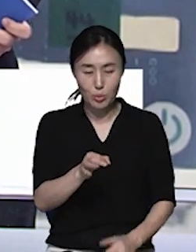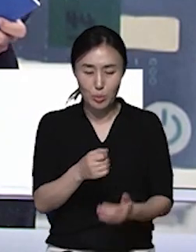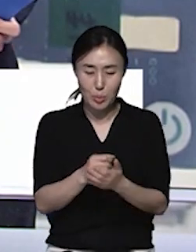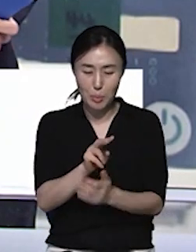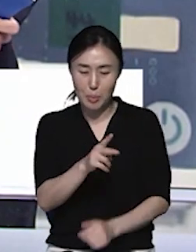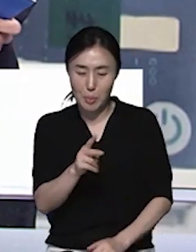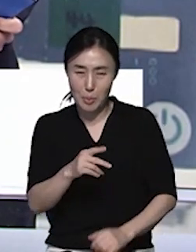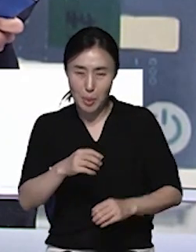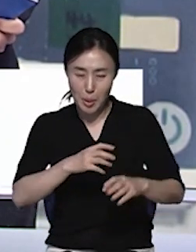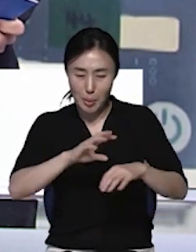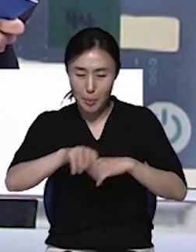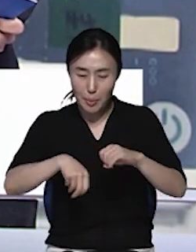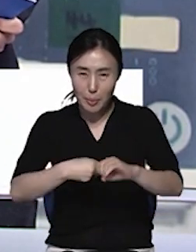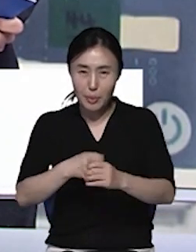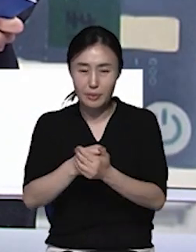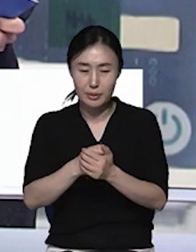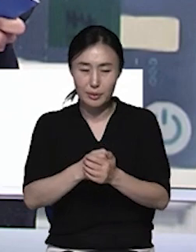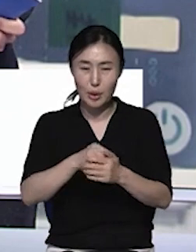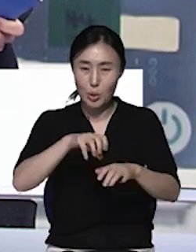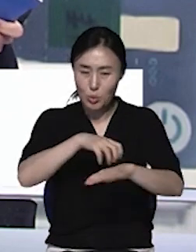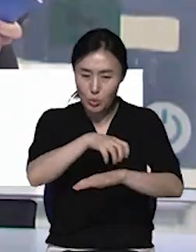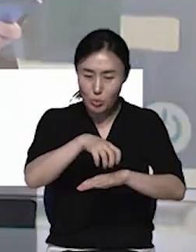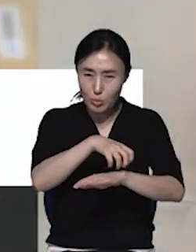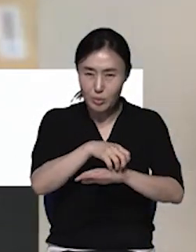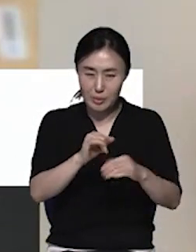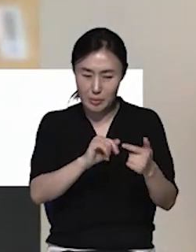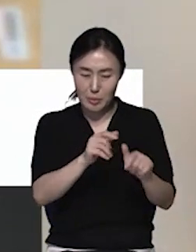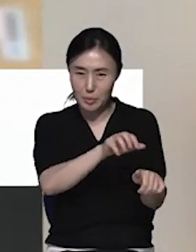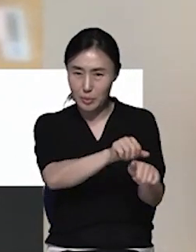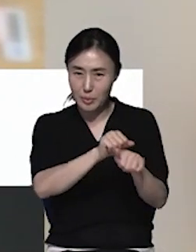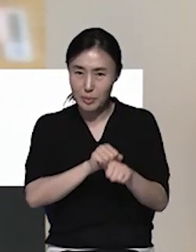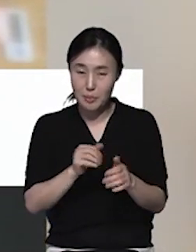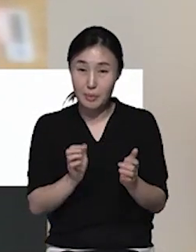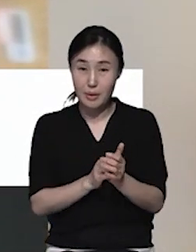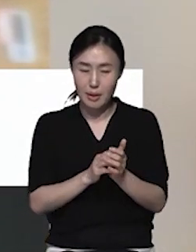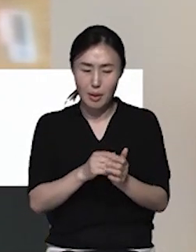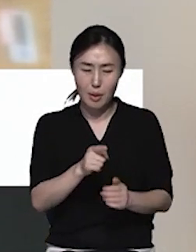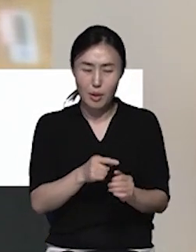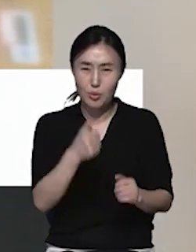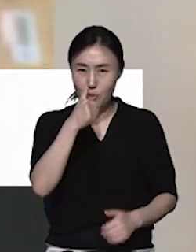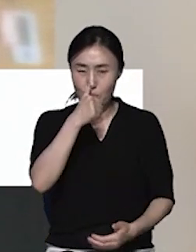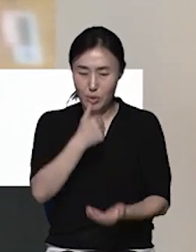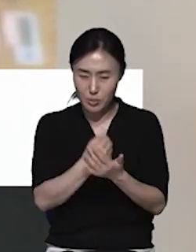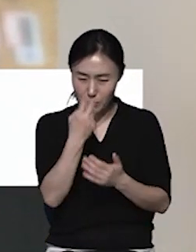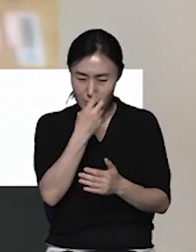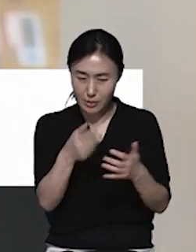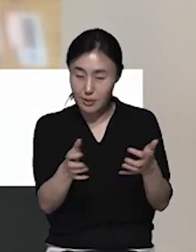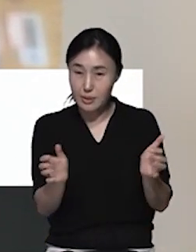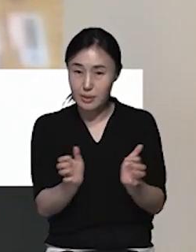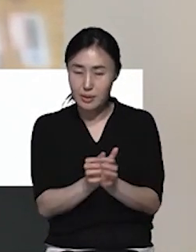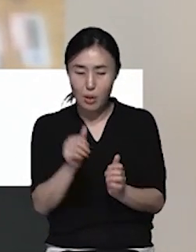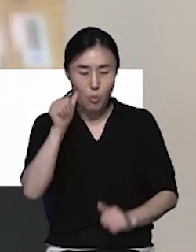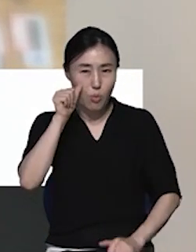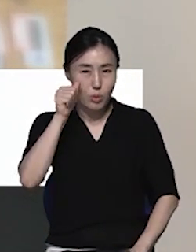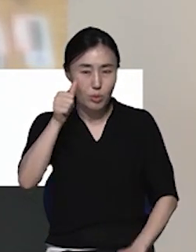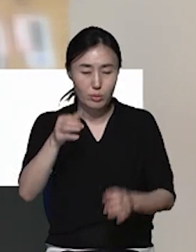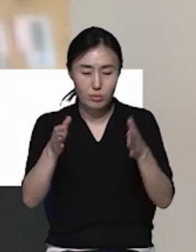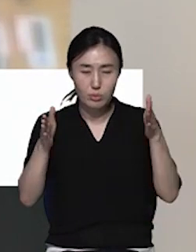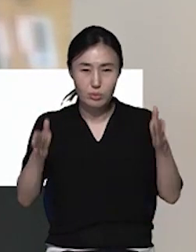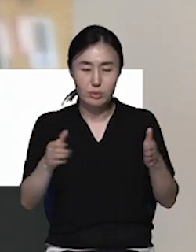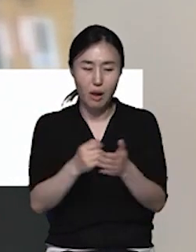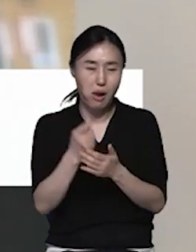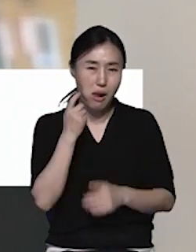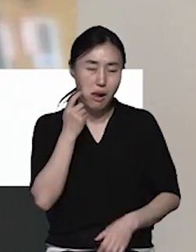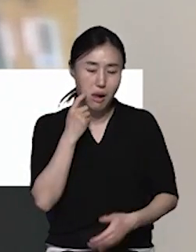조직폭력배 일당이 무더기로 검거됐습니다. 광주경찰청 강력범죄수사대는 지난해 5월부터 5개월 동안